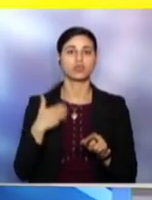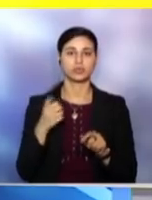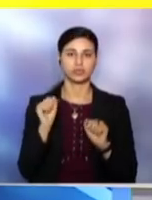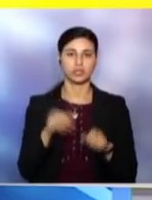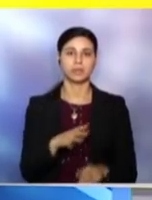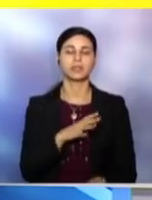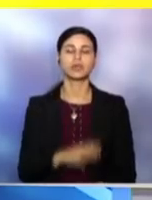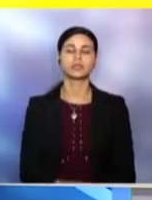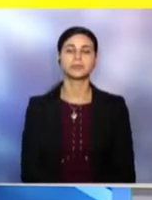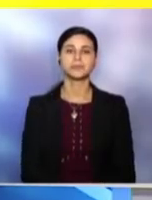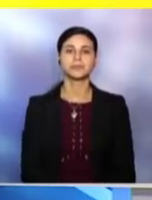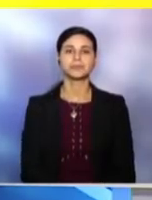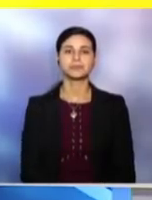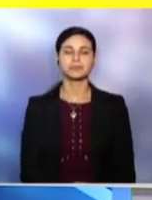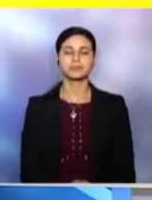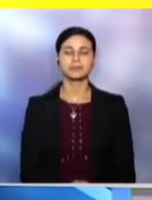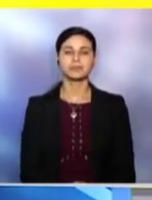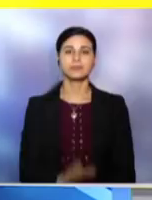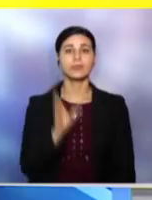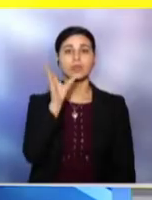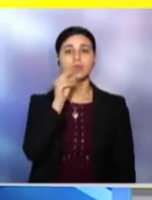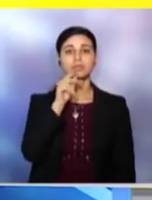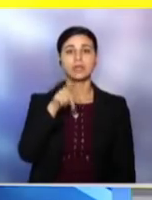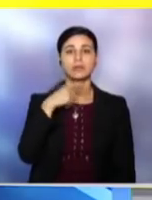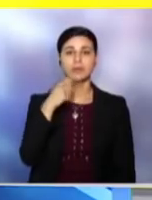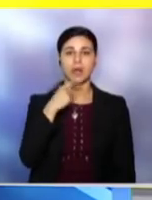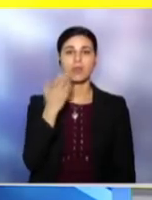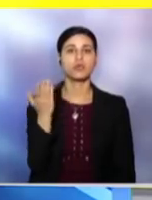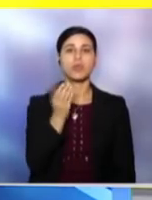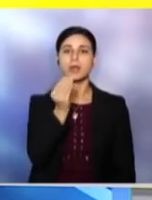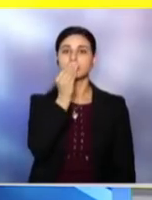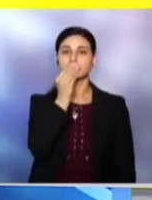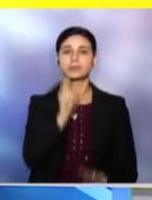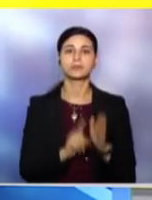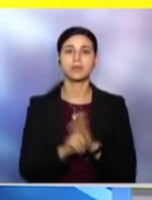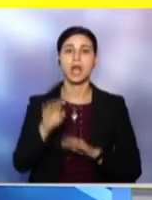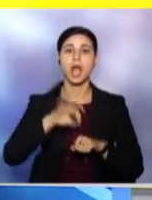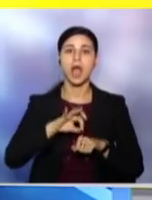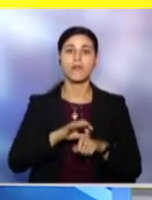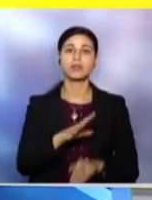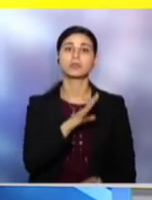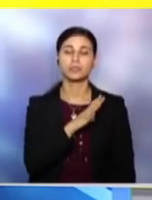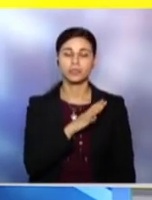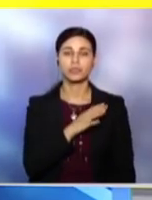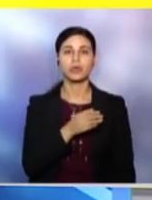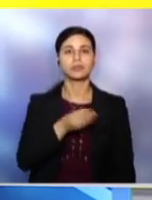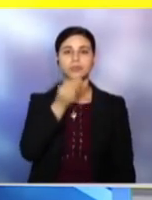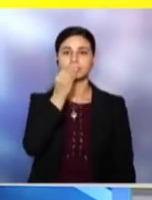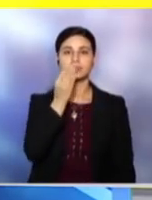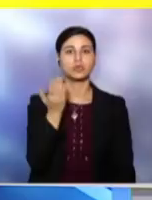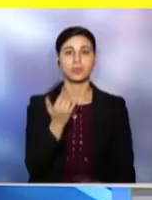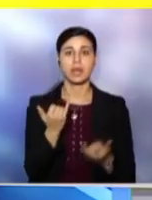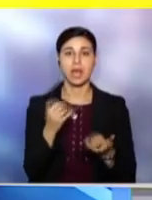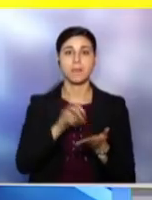ხდება. და მეორე საკითხი, როდესაც ვლაპარაკობთ რომელი პროდუქტი დავიწყოთ ნაავადმყოფარ ორგანიზმში, ან ახლა